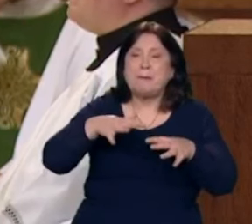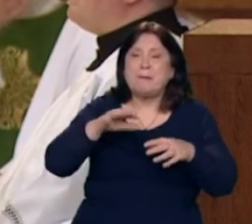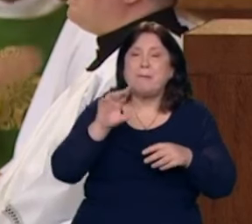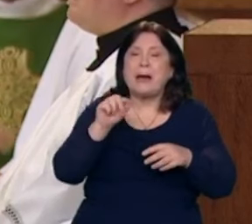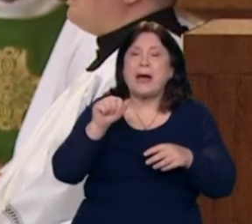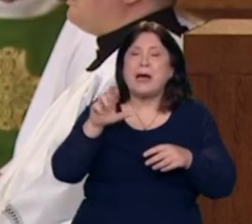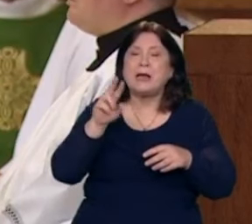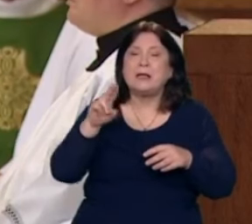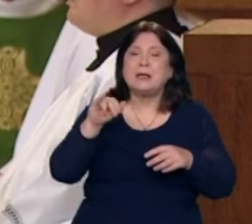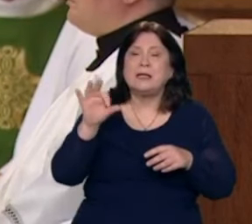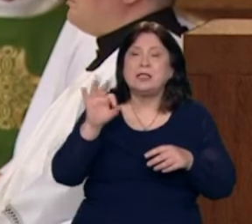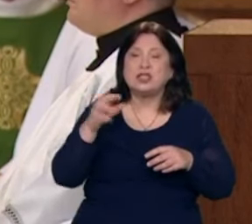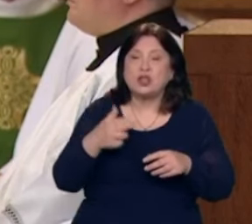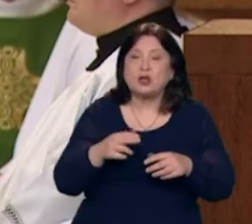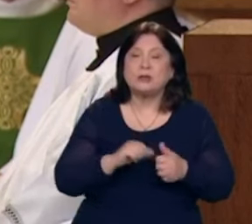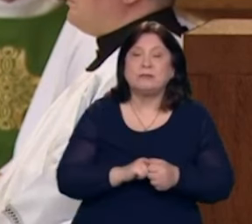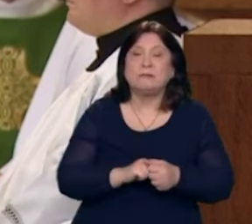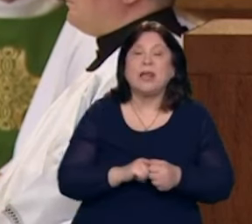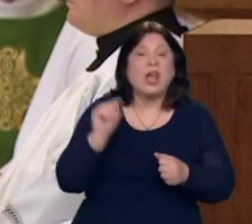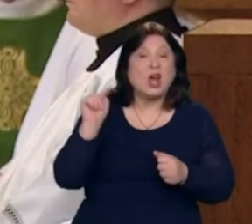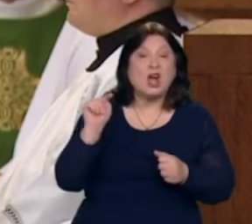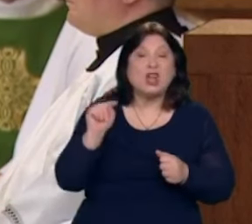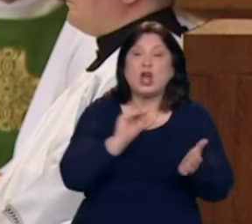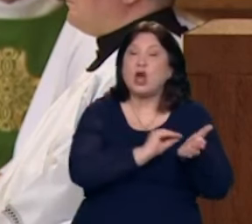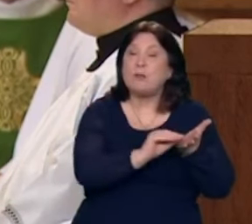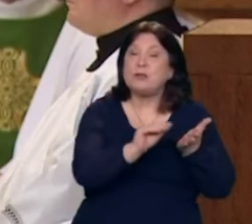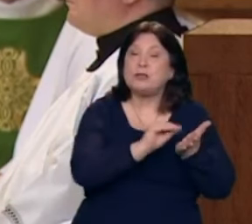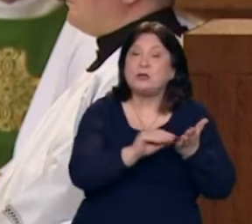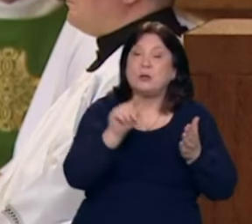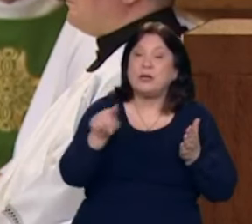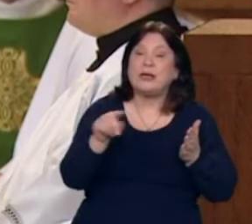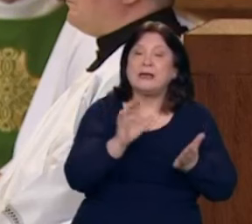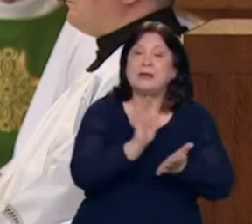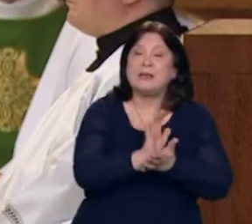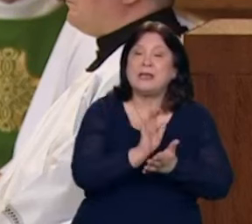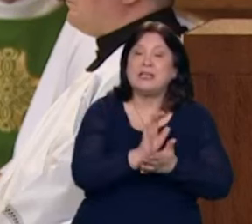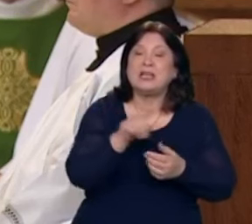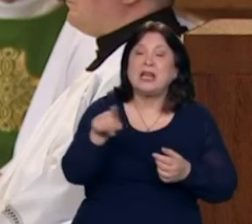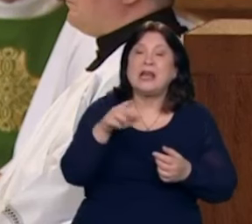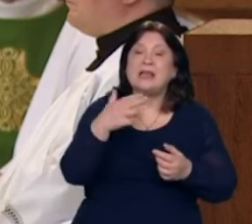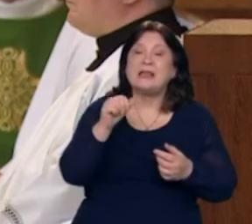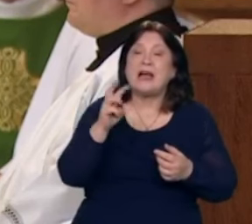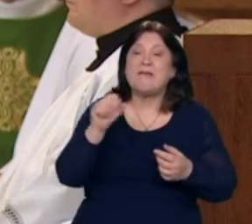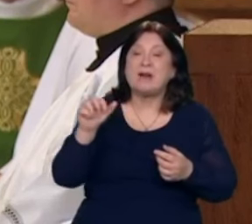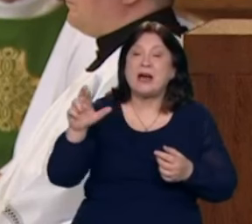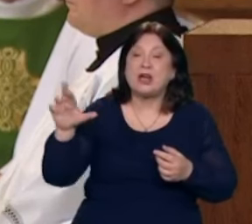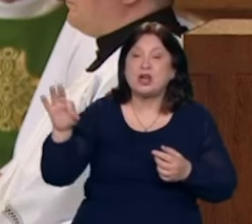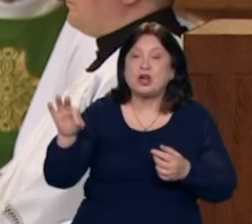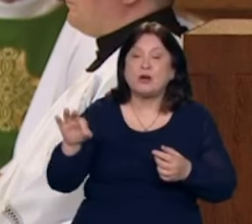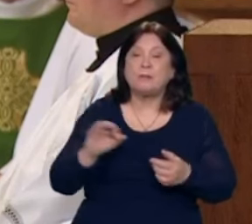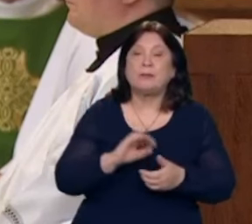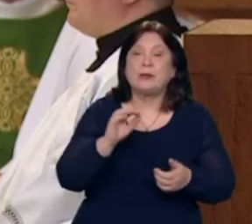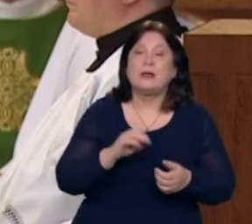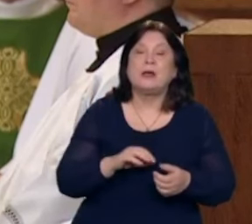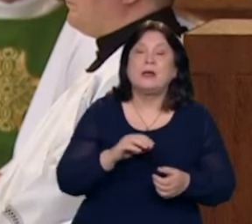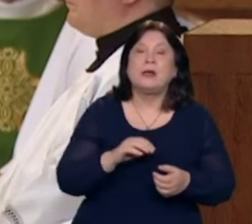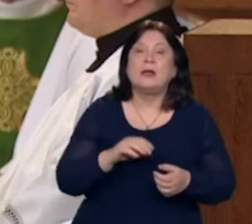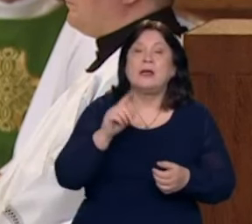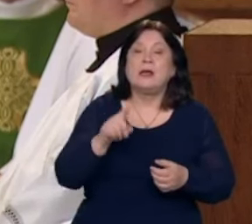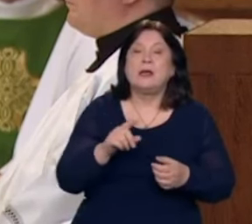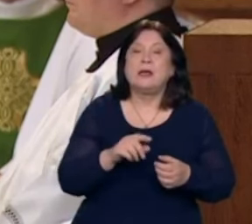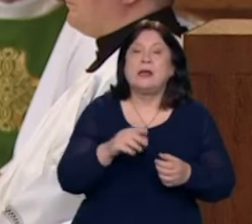Parkinsona i to opisuje na Wars pisze następnie